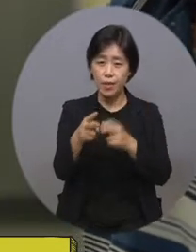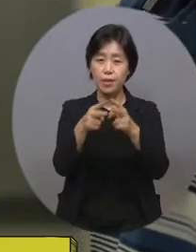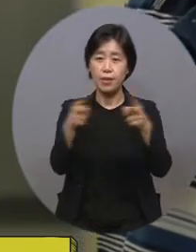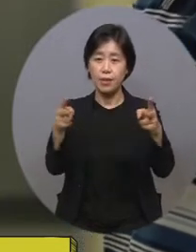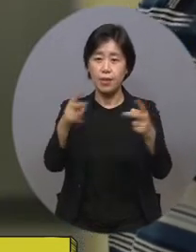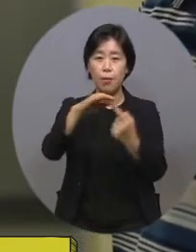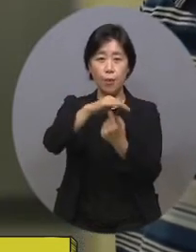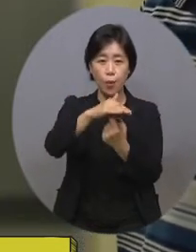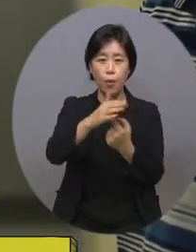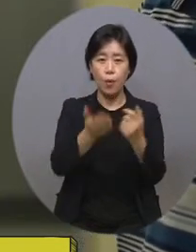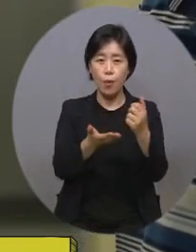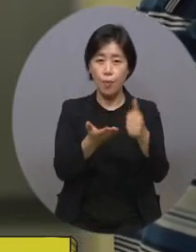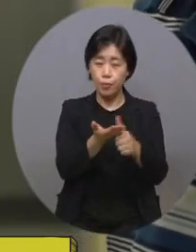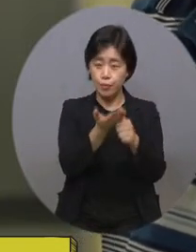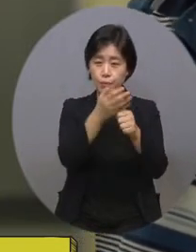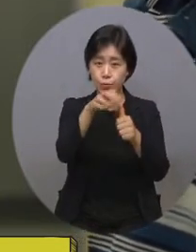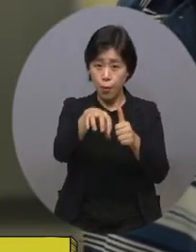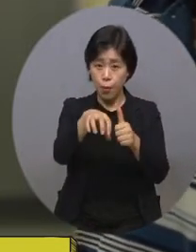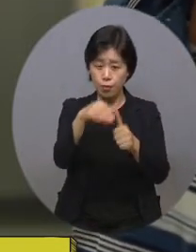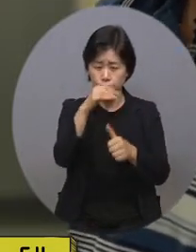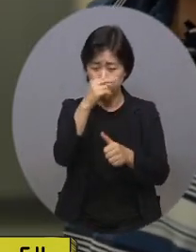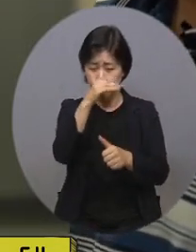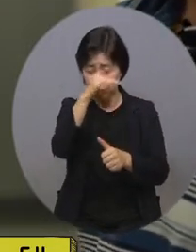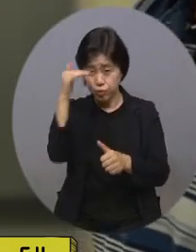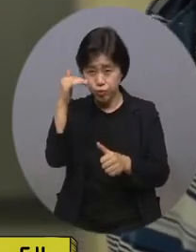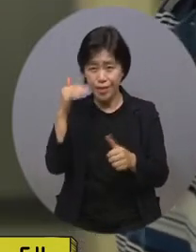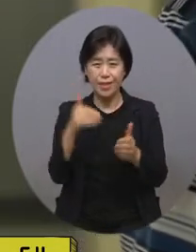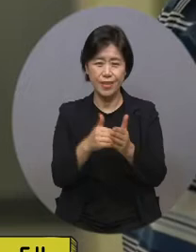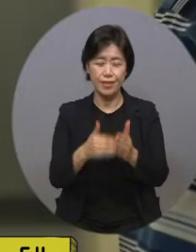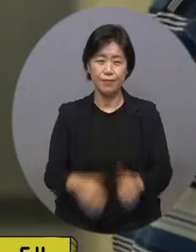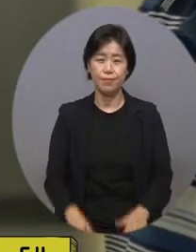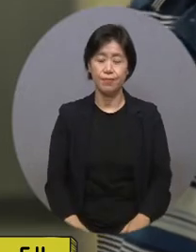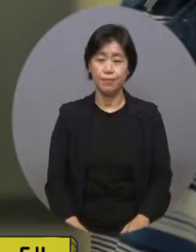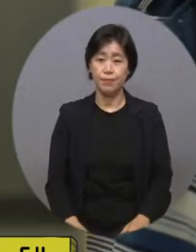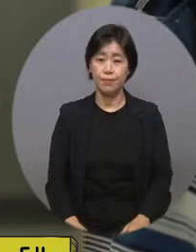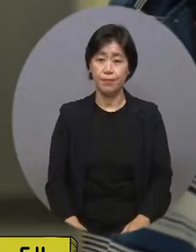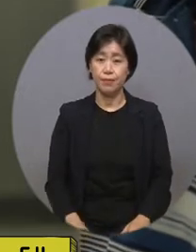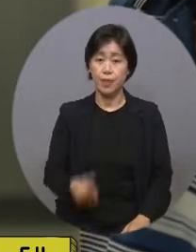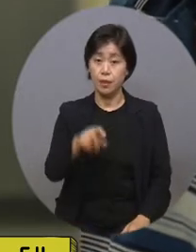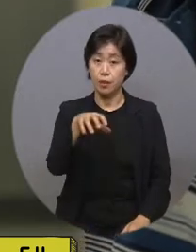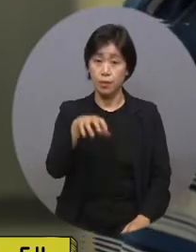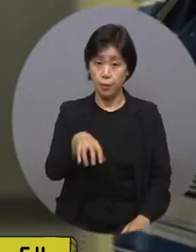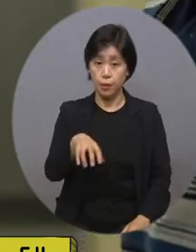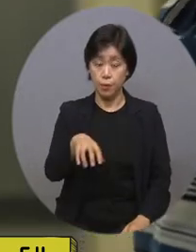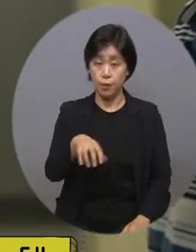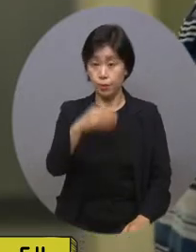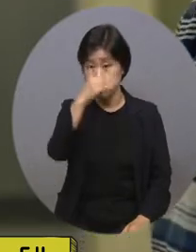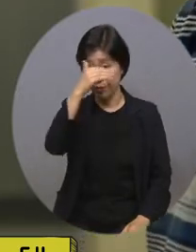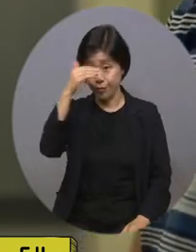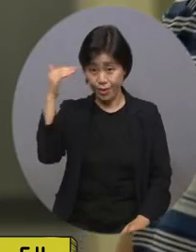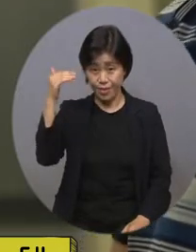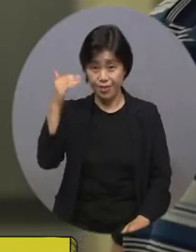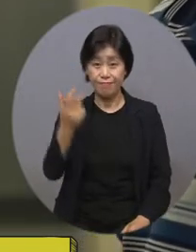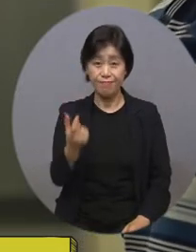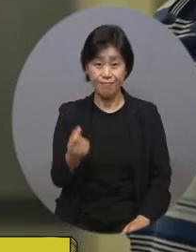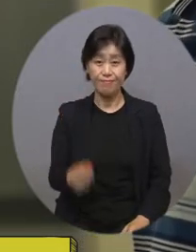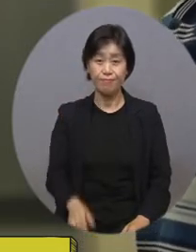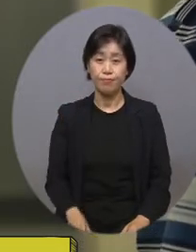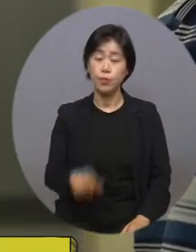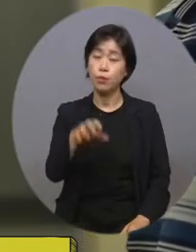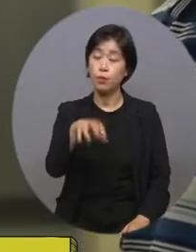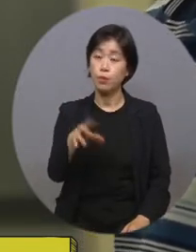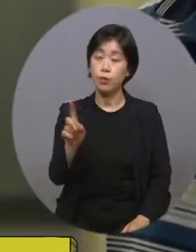표고버섯 네. 재배지를 지금 둘러보고 왔는데요. 네. 지금 여기를 또 대표님께서 네. 구경시켜 주시겠다고 네, 왔는데 네.